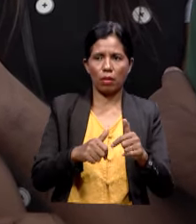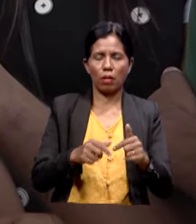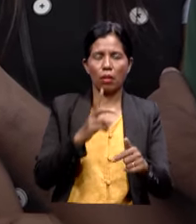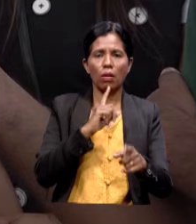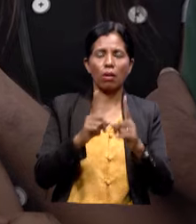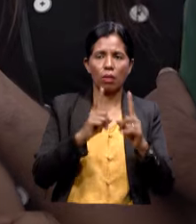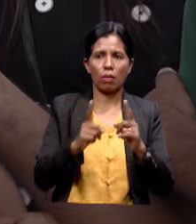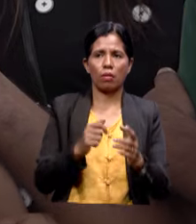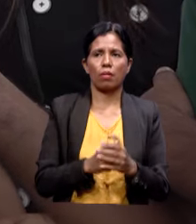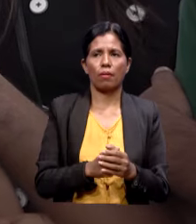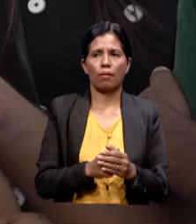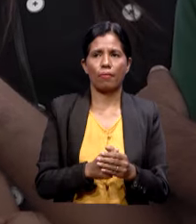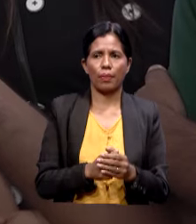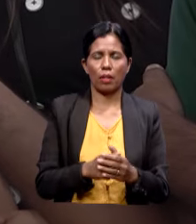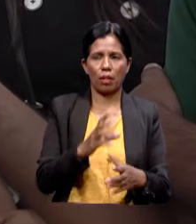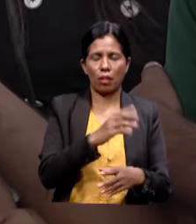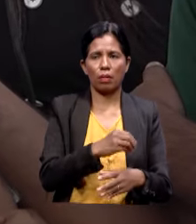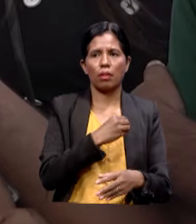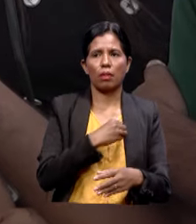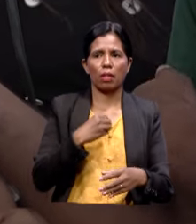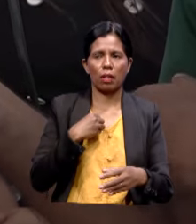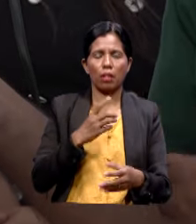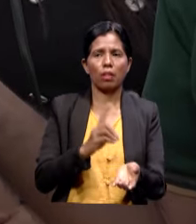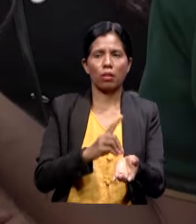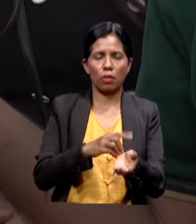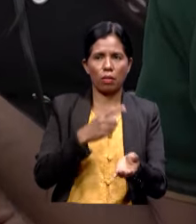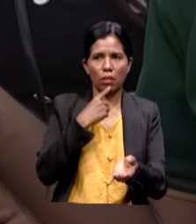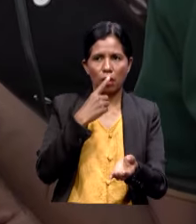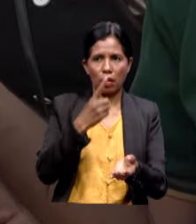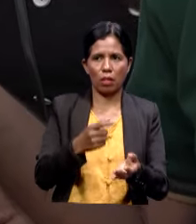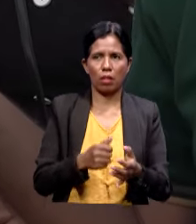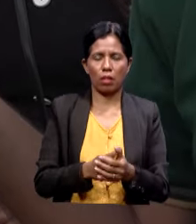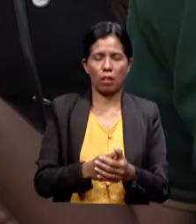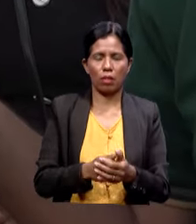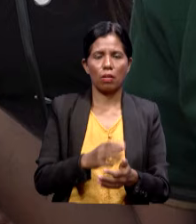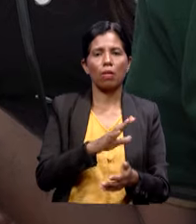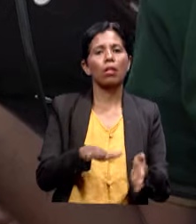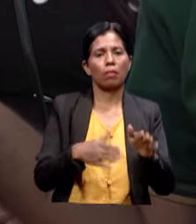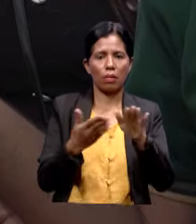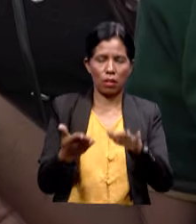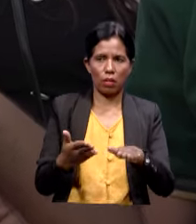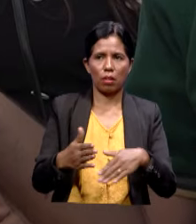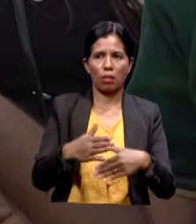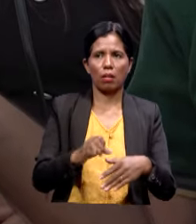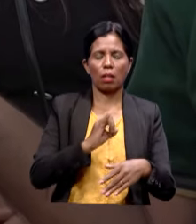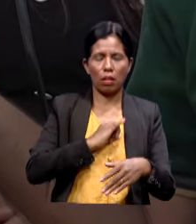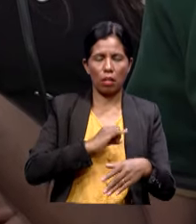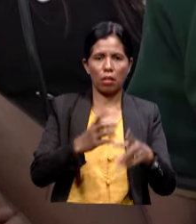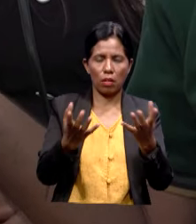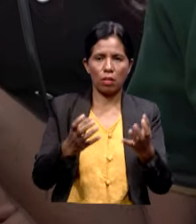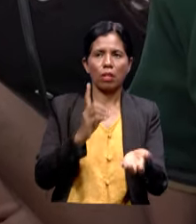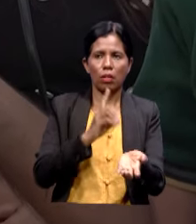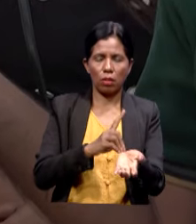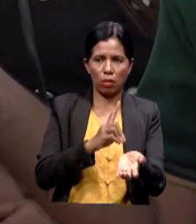se halo trata ba mate biang me be dotor hatete ne mate biang is laihana anto hau se inisiative ubriga dotor